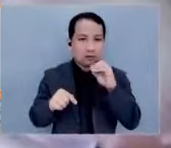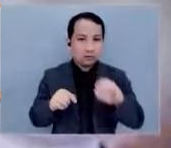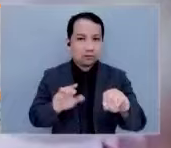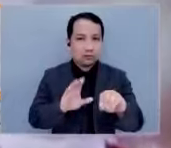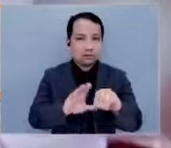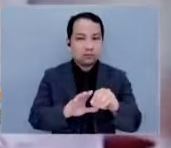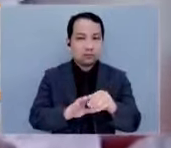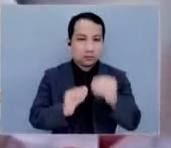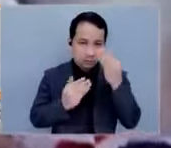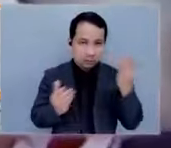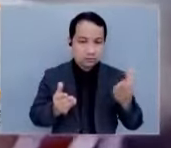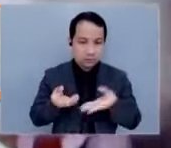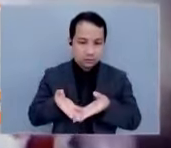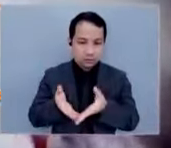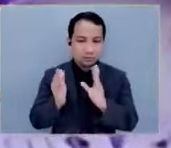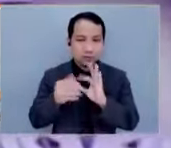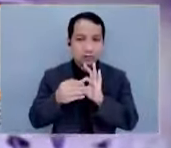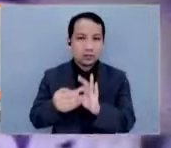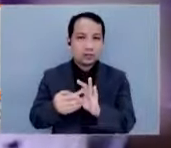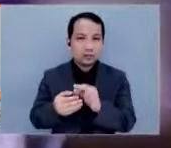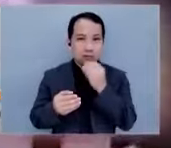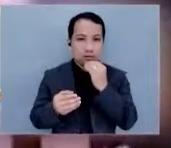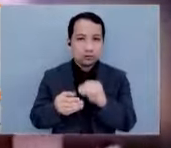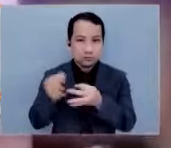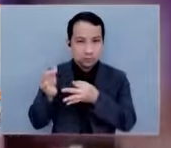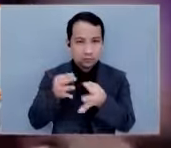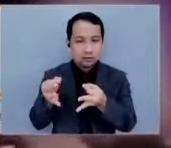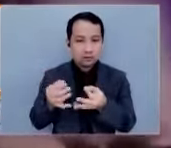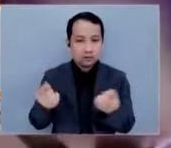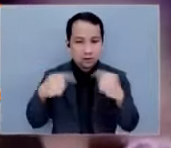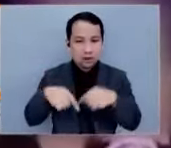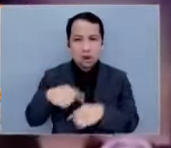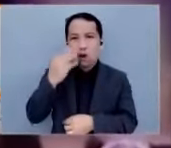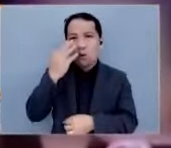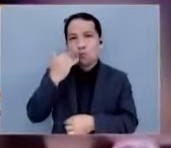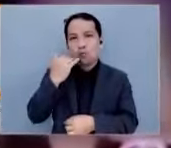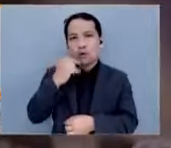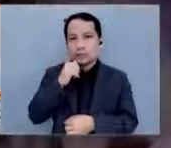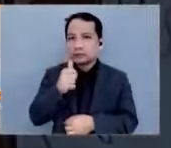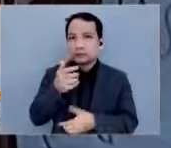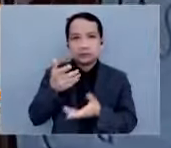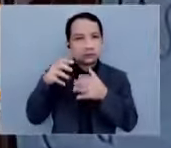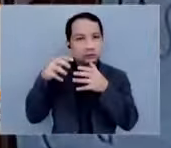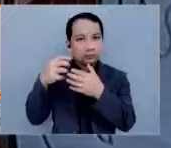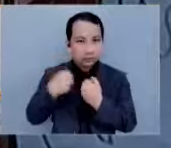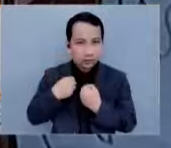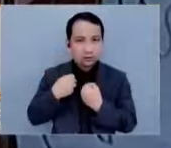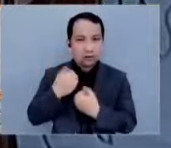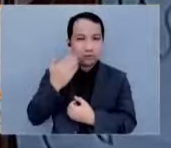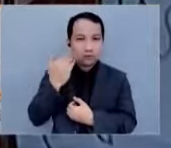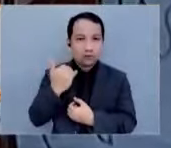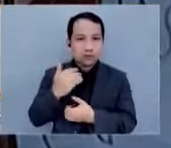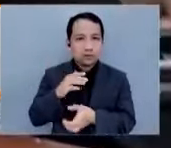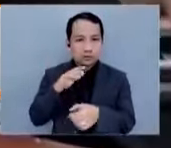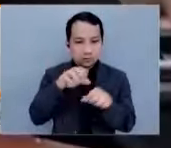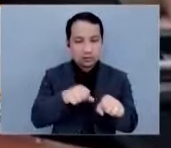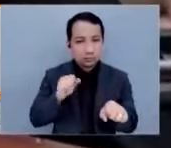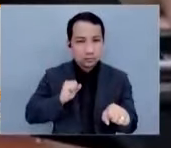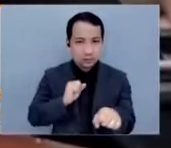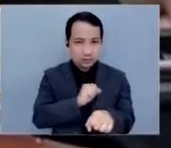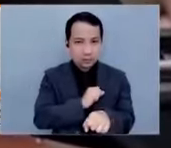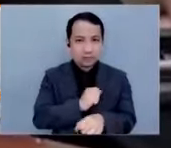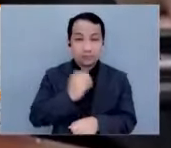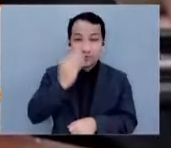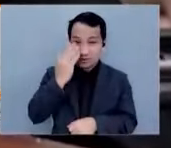ng pagkakataong magpaliwanag si Kibuloy kung bakit hindi siya dapat ipakontempt at ipaaresto ng Senado dahil sa